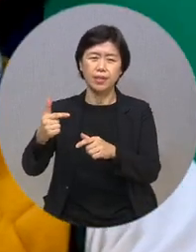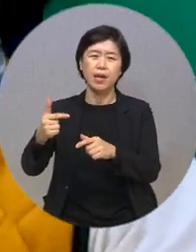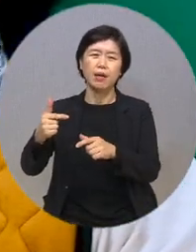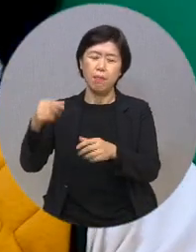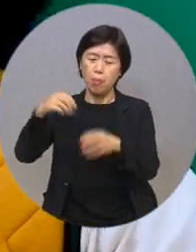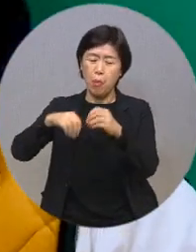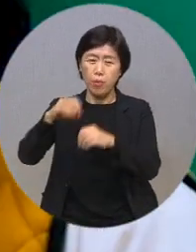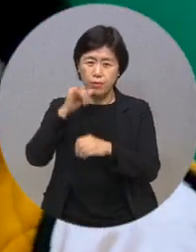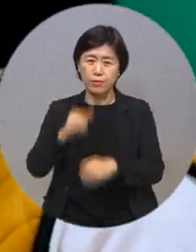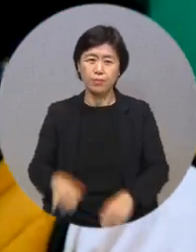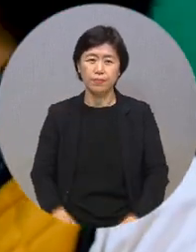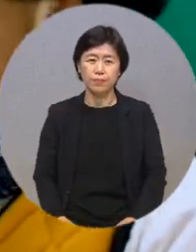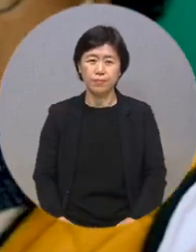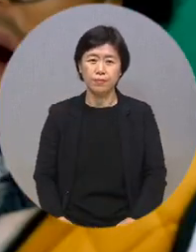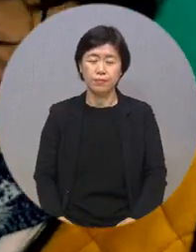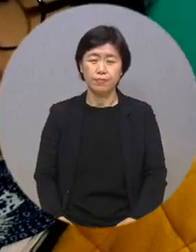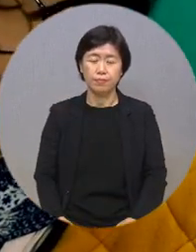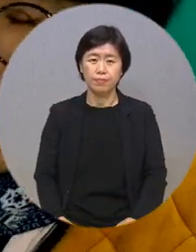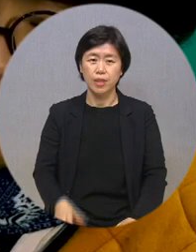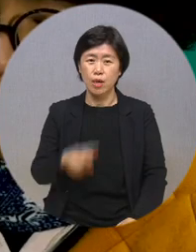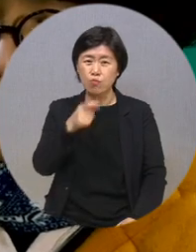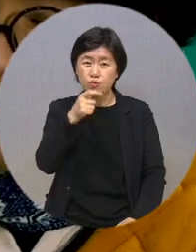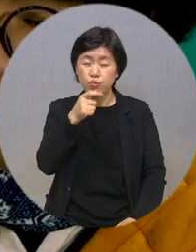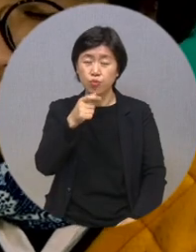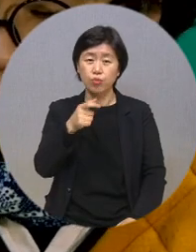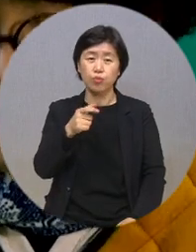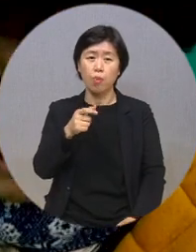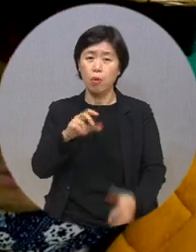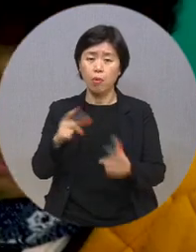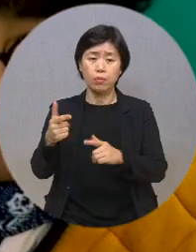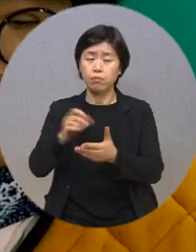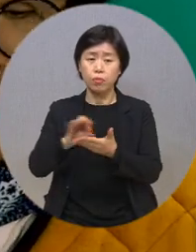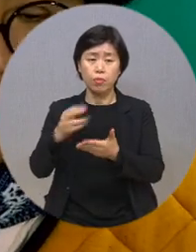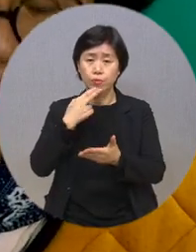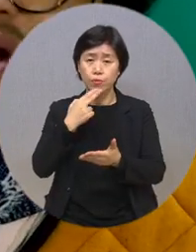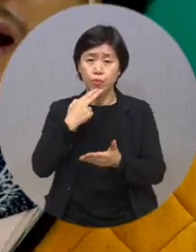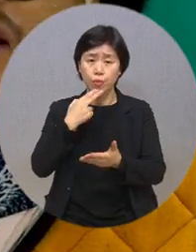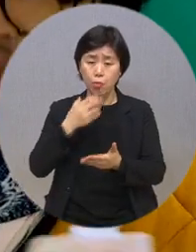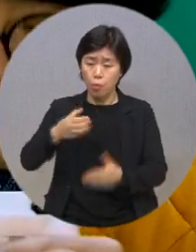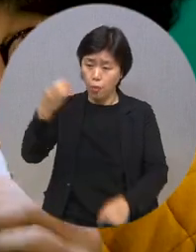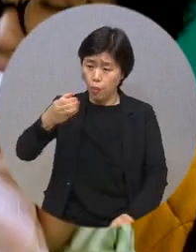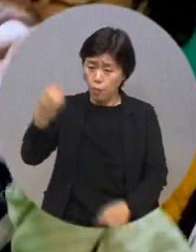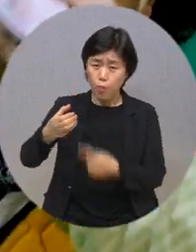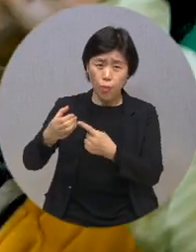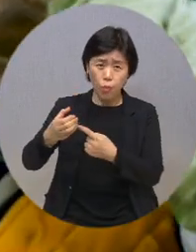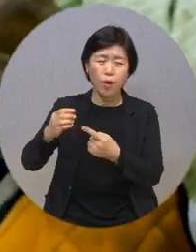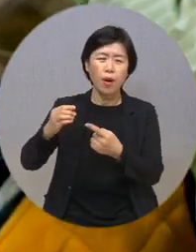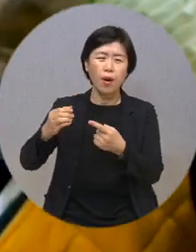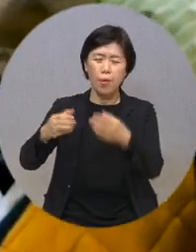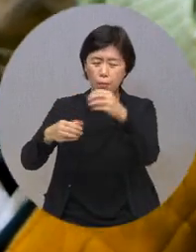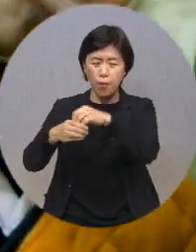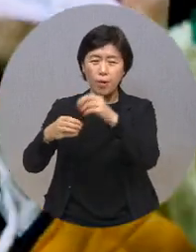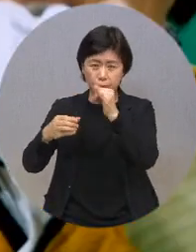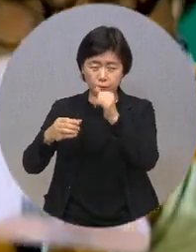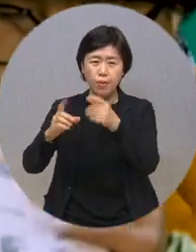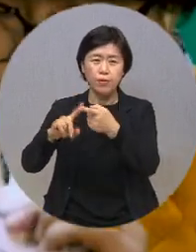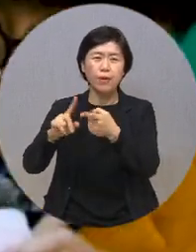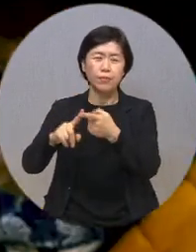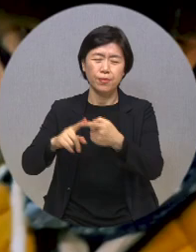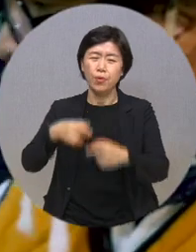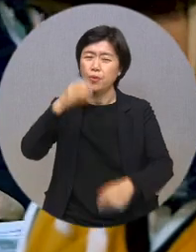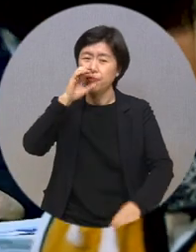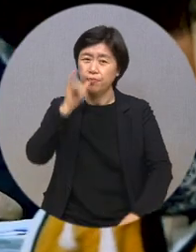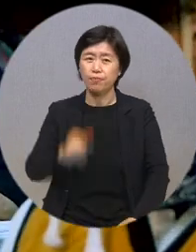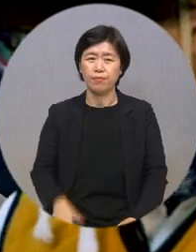타서 먹는다 우유 사야 되고 물 받아야 되고 할 필요 없이 바로 먹을 수 있네요. 뭐 오늘 한 끼 아이고 우리 오늘 저녁에